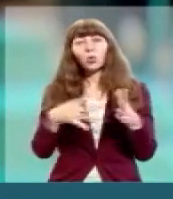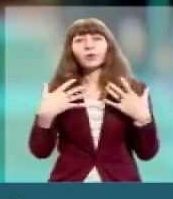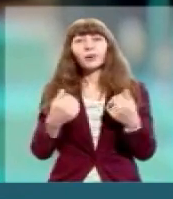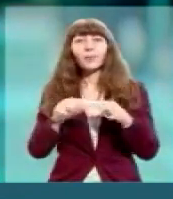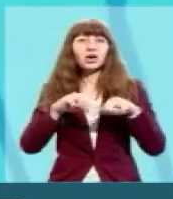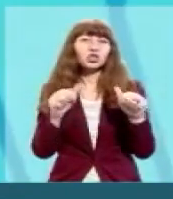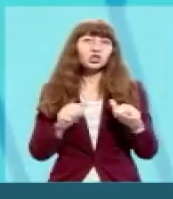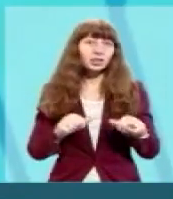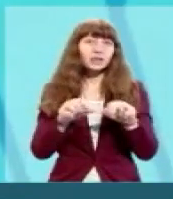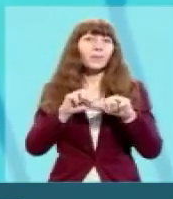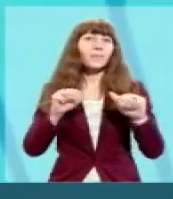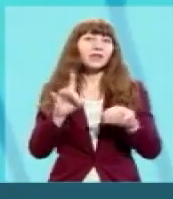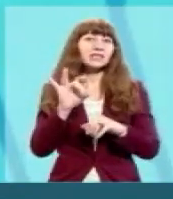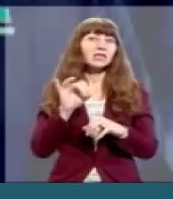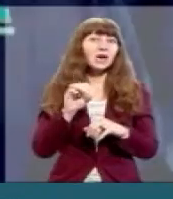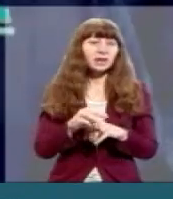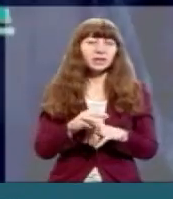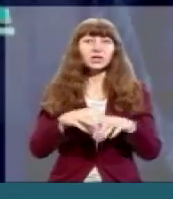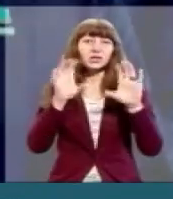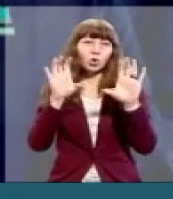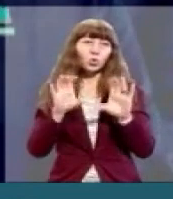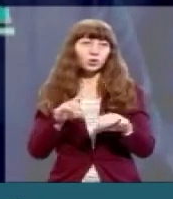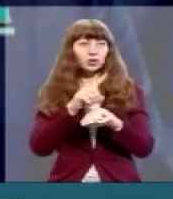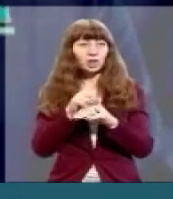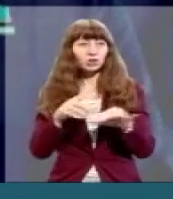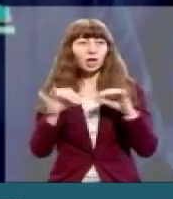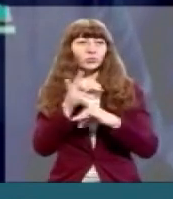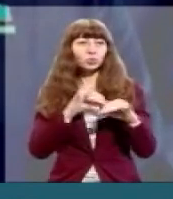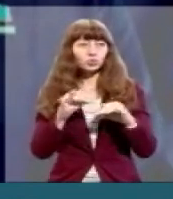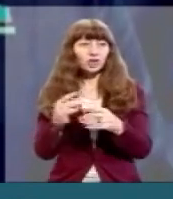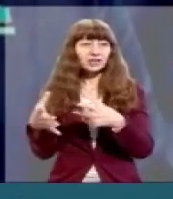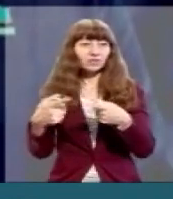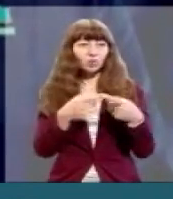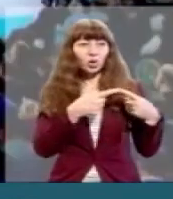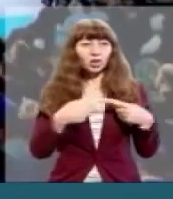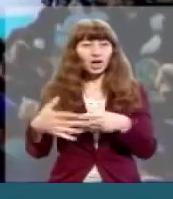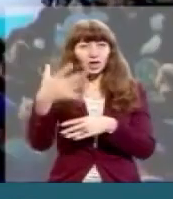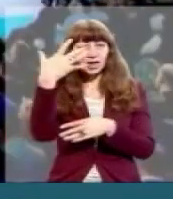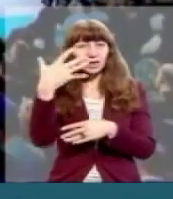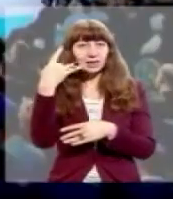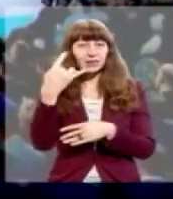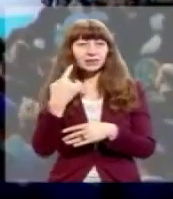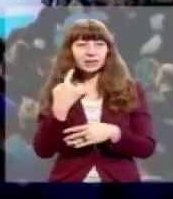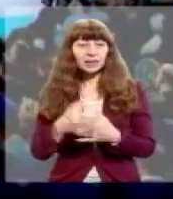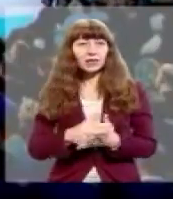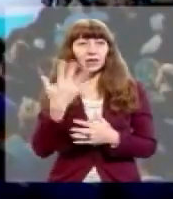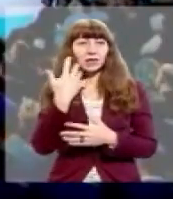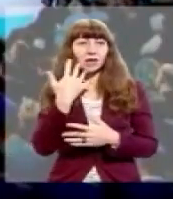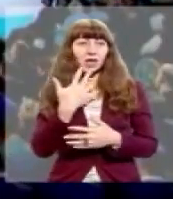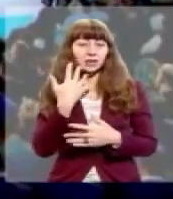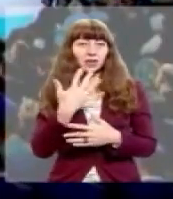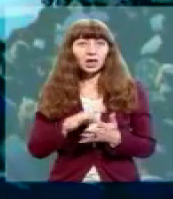мәселелерді Астанаға жеткізбей шешуі қажет екенін еске салды. Айналып келгенде сол проблемалардың көбі